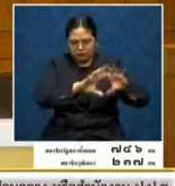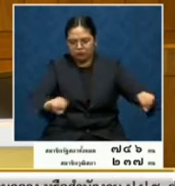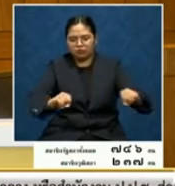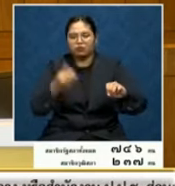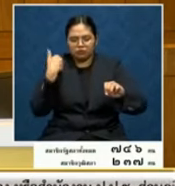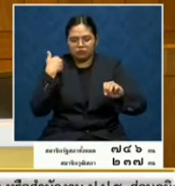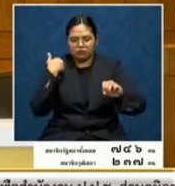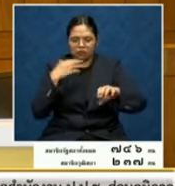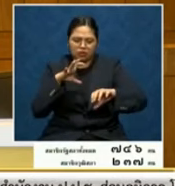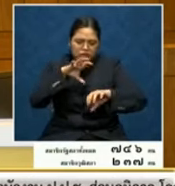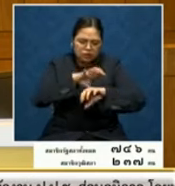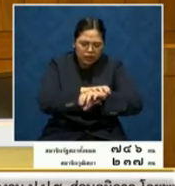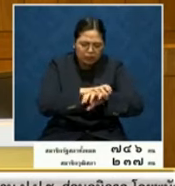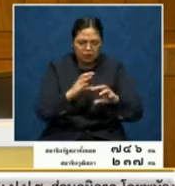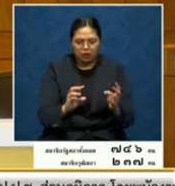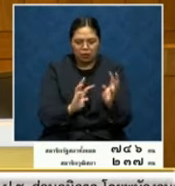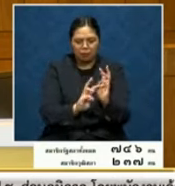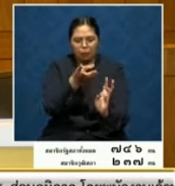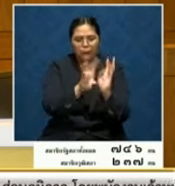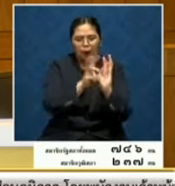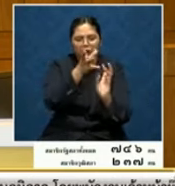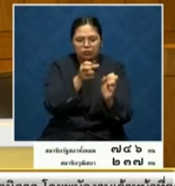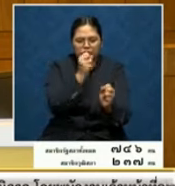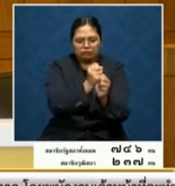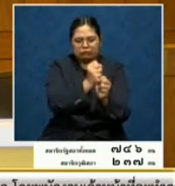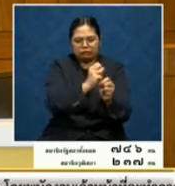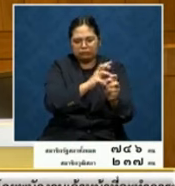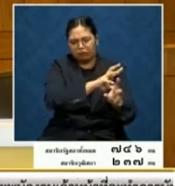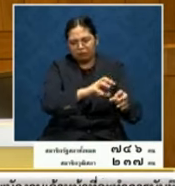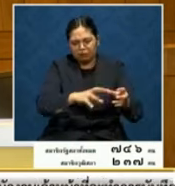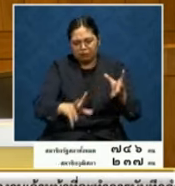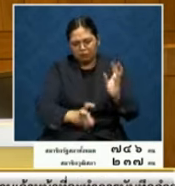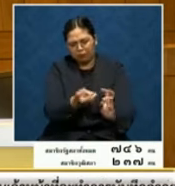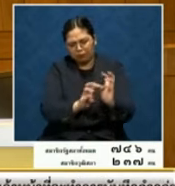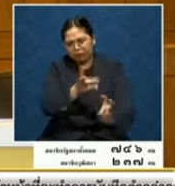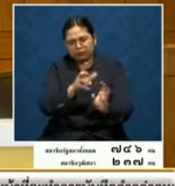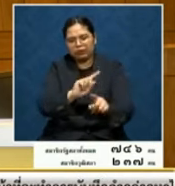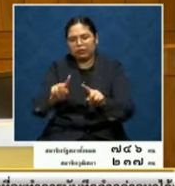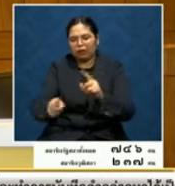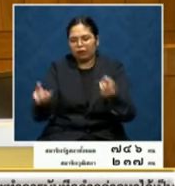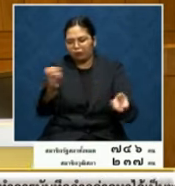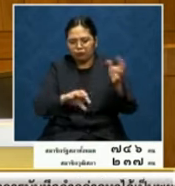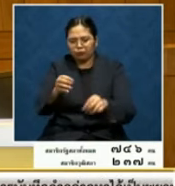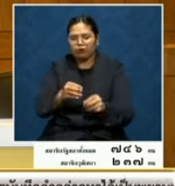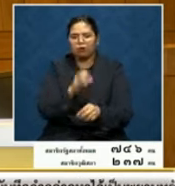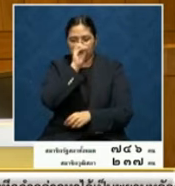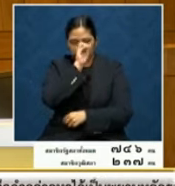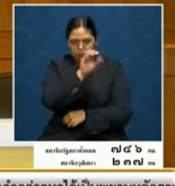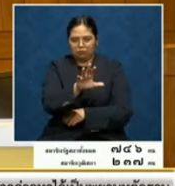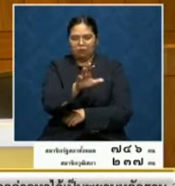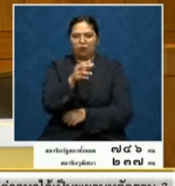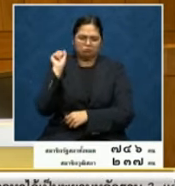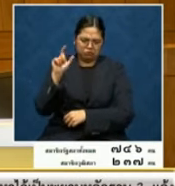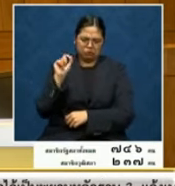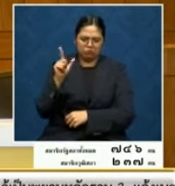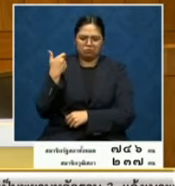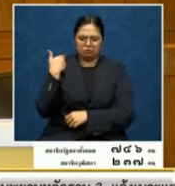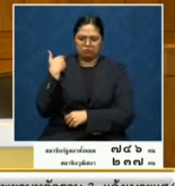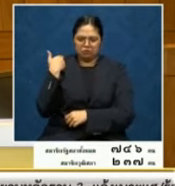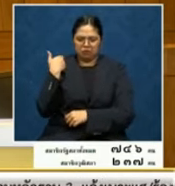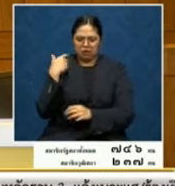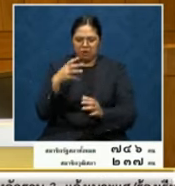ที่จะเผาหรือทำลายช้าไปกว่าที่คณะทำงานเบื้องต้นได้แจ้งให้ทราบอาจจะมีการทำผิด